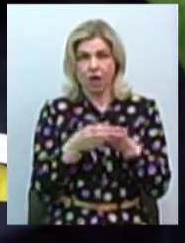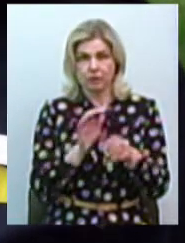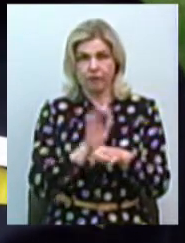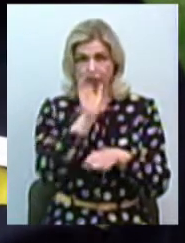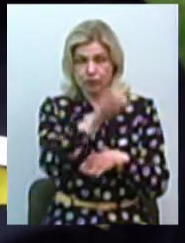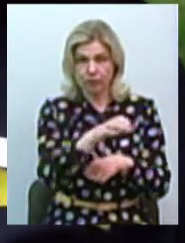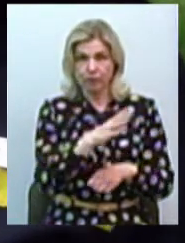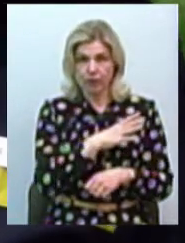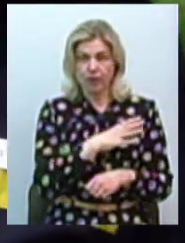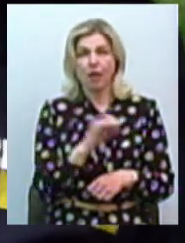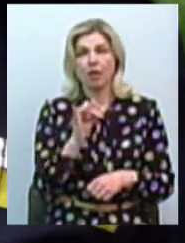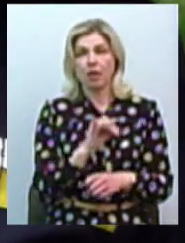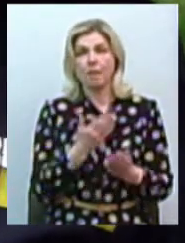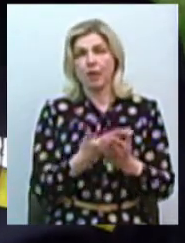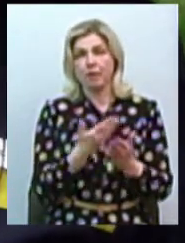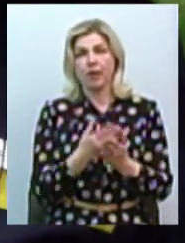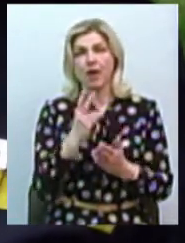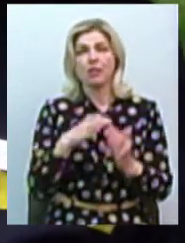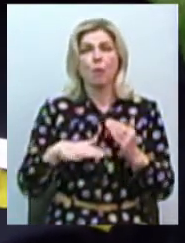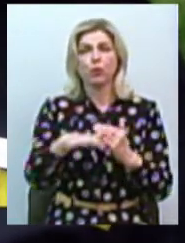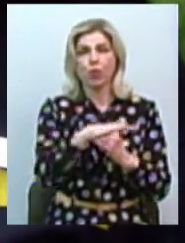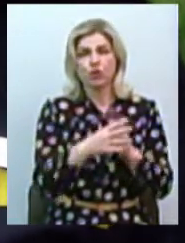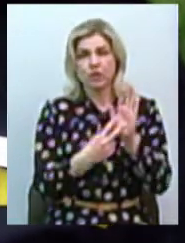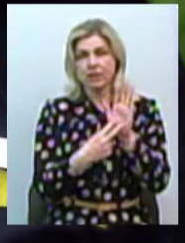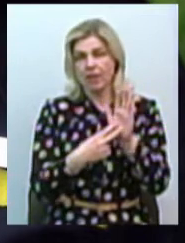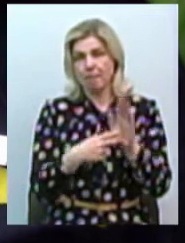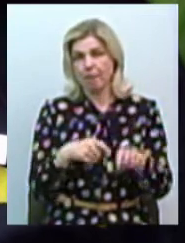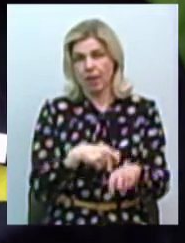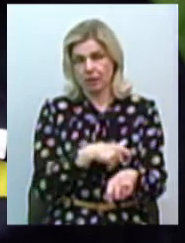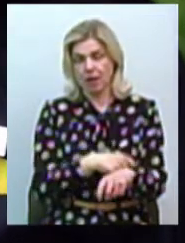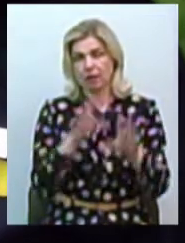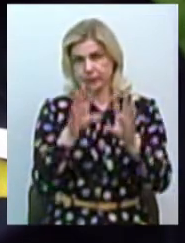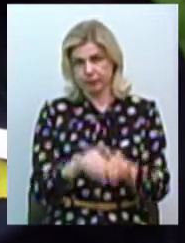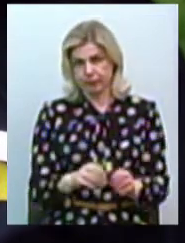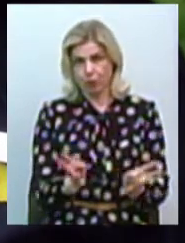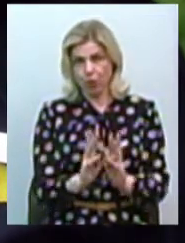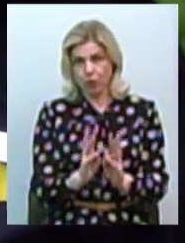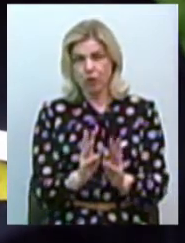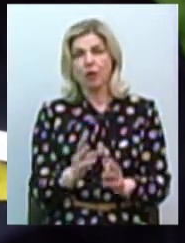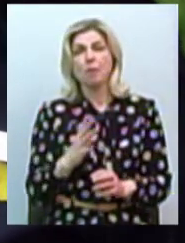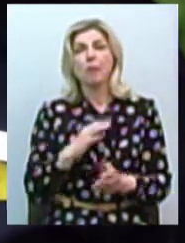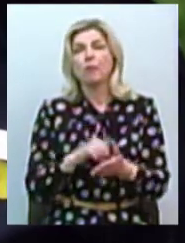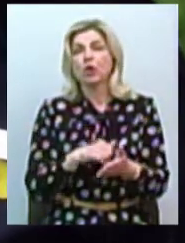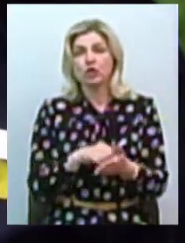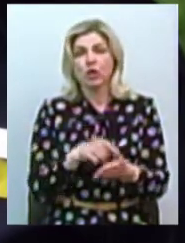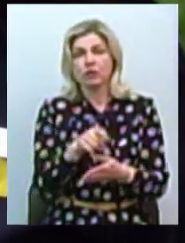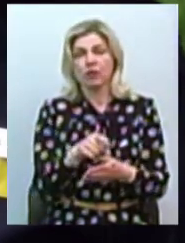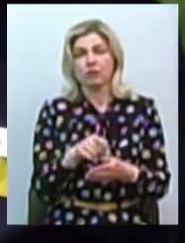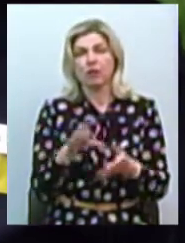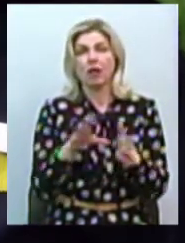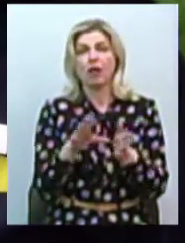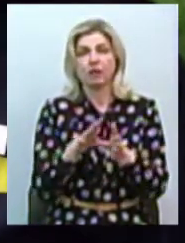та приблизно на площі 7 квадратних метрів загасили займання. Пожежу спричинило коротке